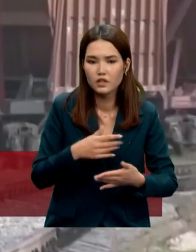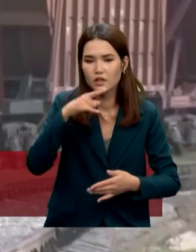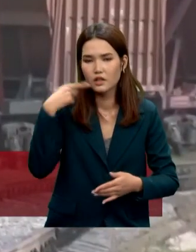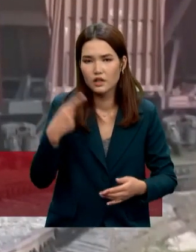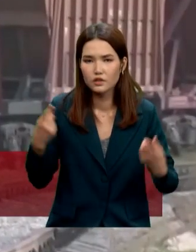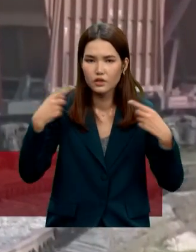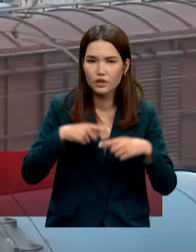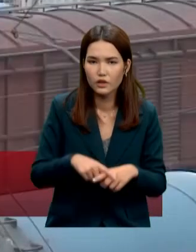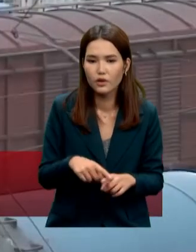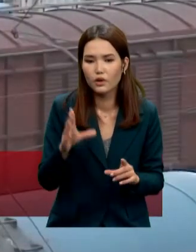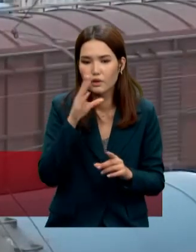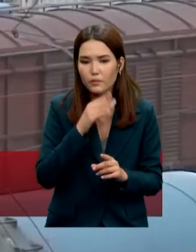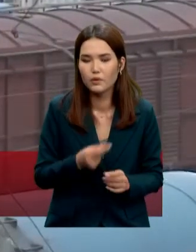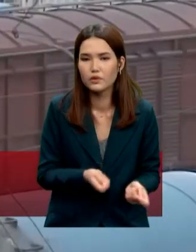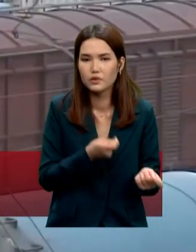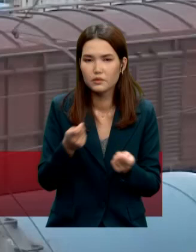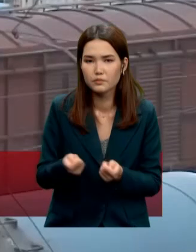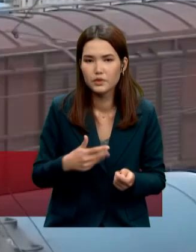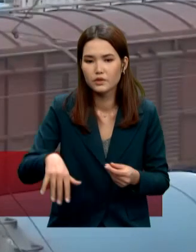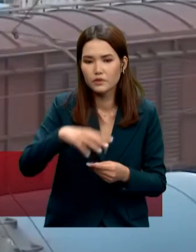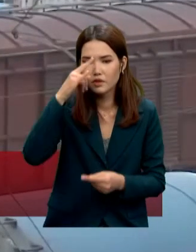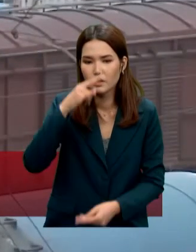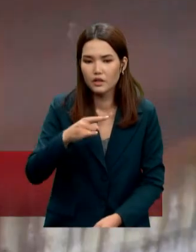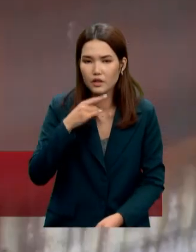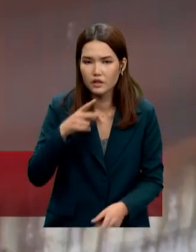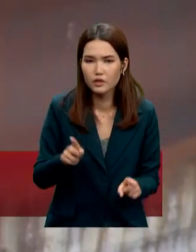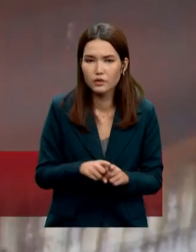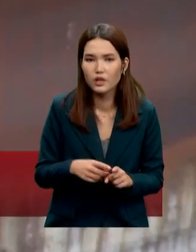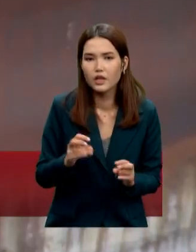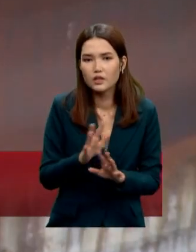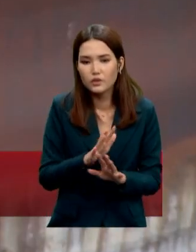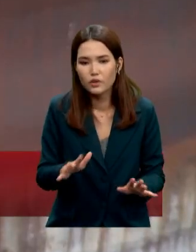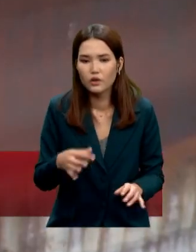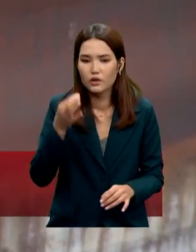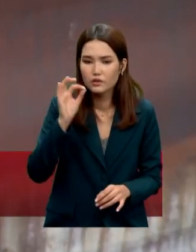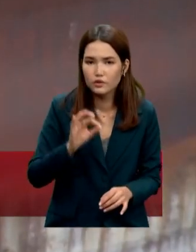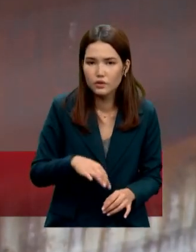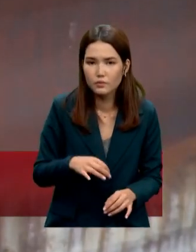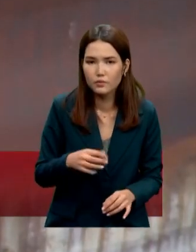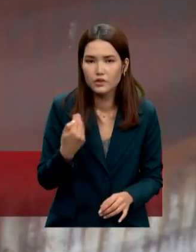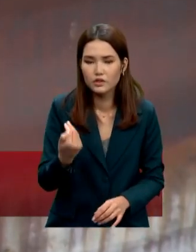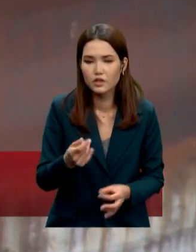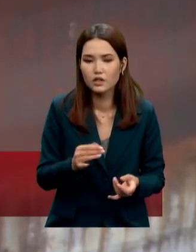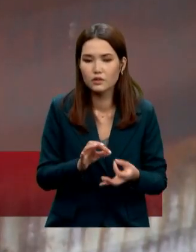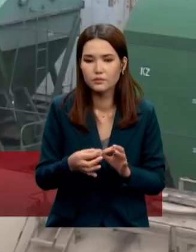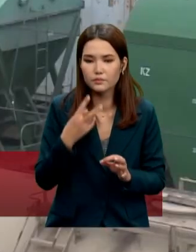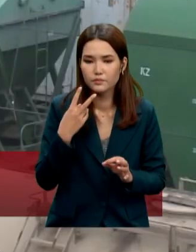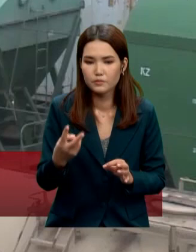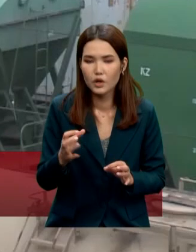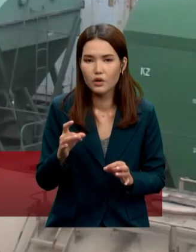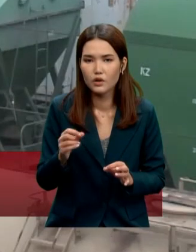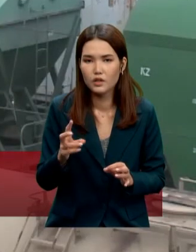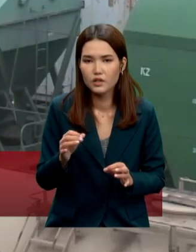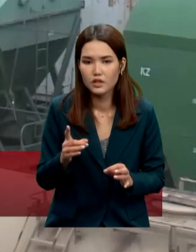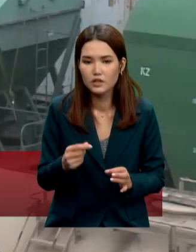дороги снизить стоимость перевозки по территории Казахстана. Насколько, не уточнялось, Ускенбаев ответил. РЖД